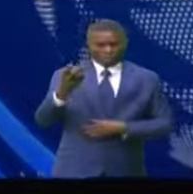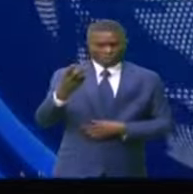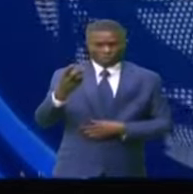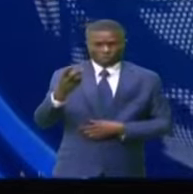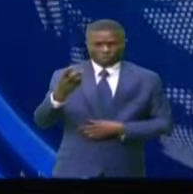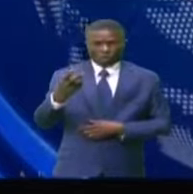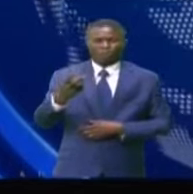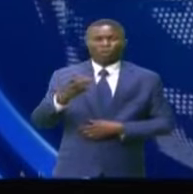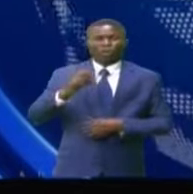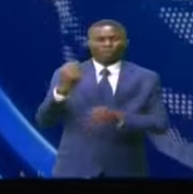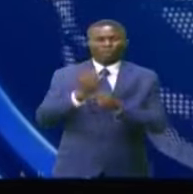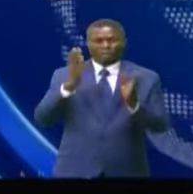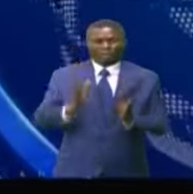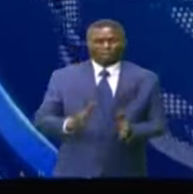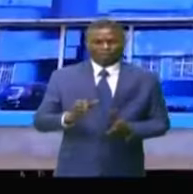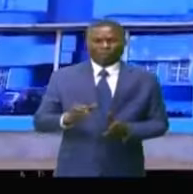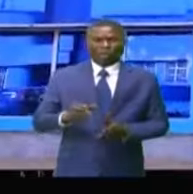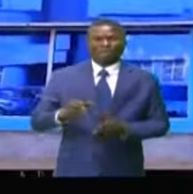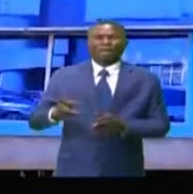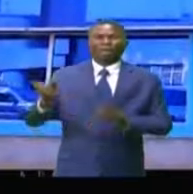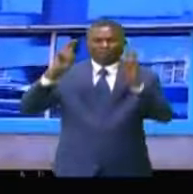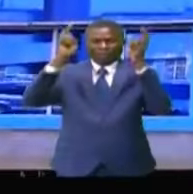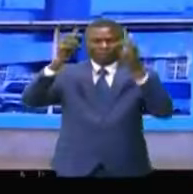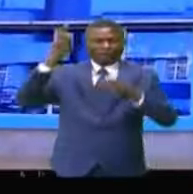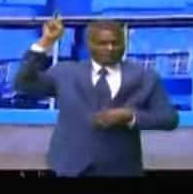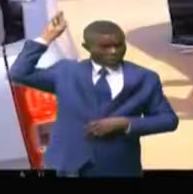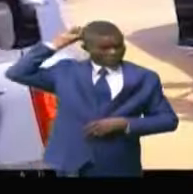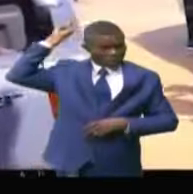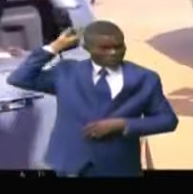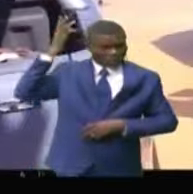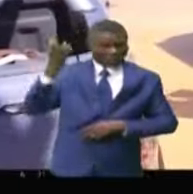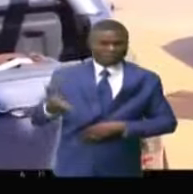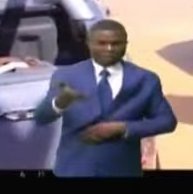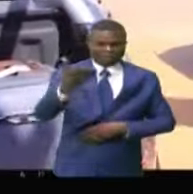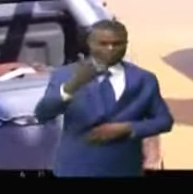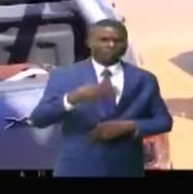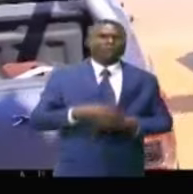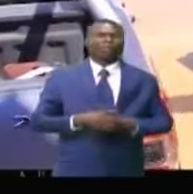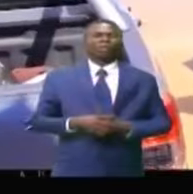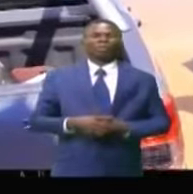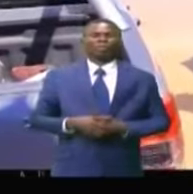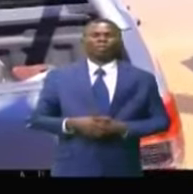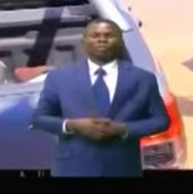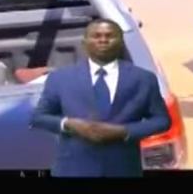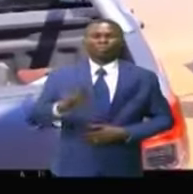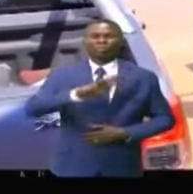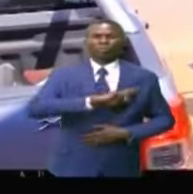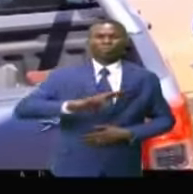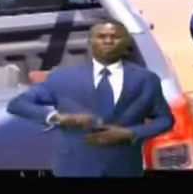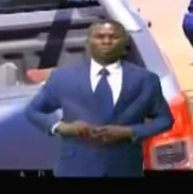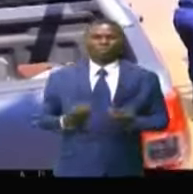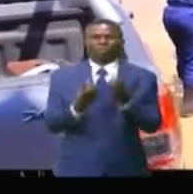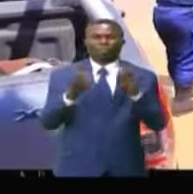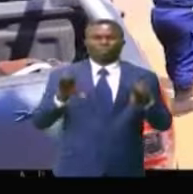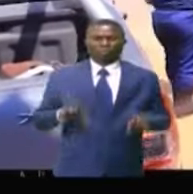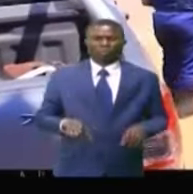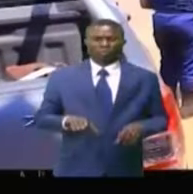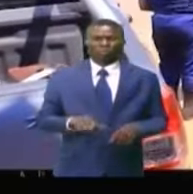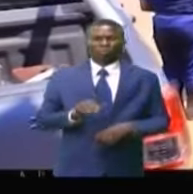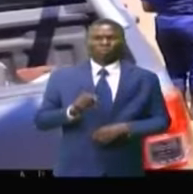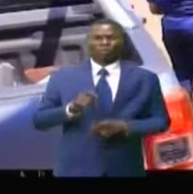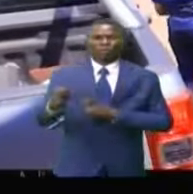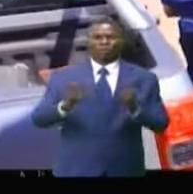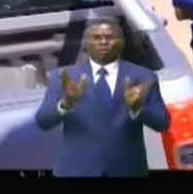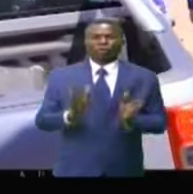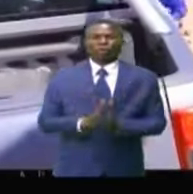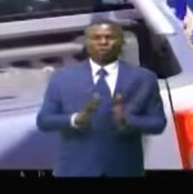son personnel à Kolwezi. Poursuivant son périple dans la partie sud de la République démocratique du Congo, le directeur